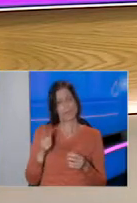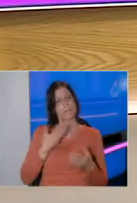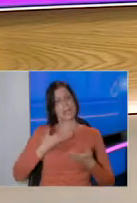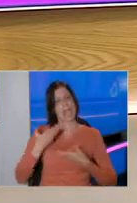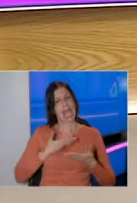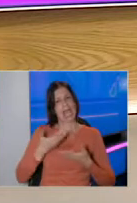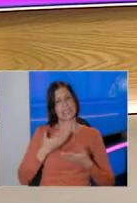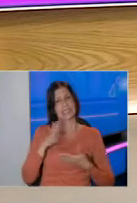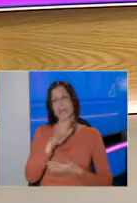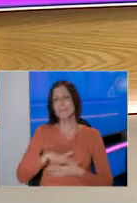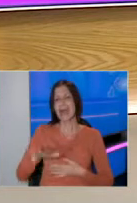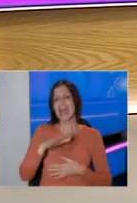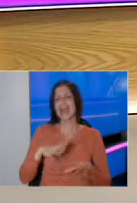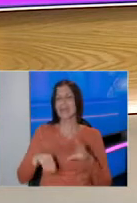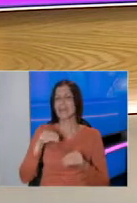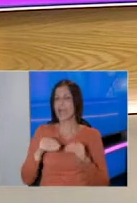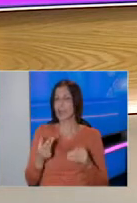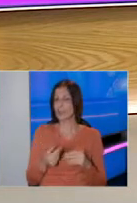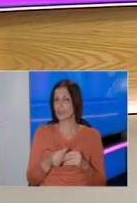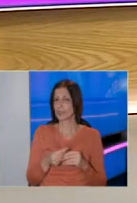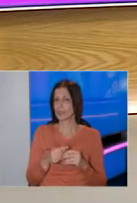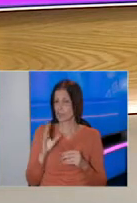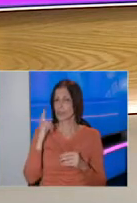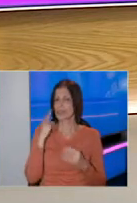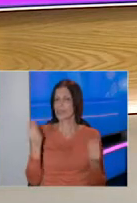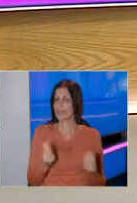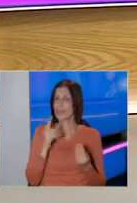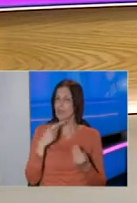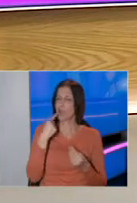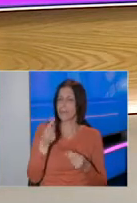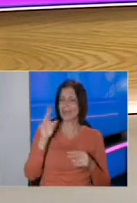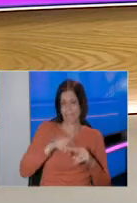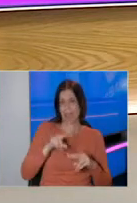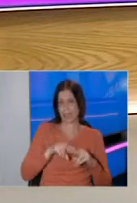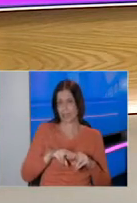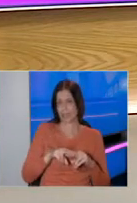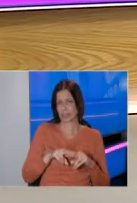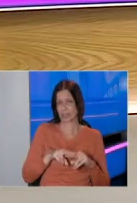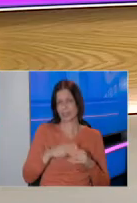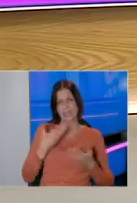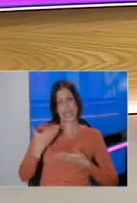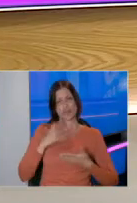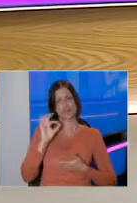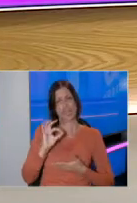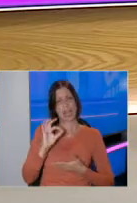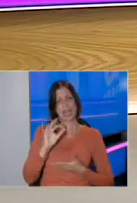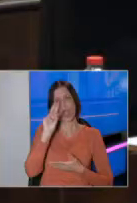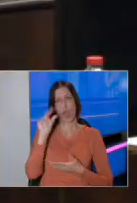ומתייחס למערכת הבחירות. בואו נשמע את הדברים שהוא אומר, ולאחר מכן התייחסות של כחול לבן.